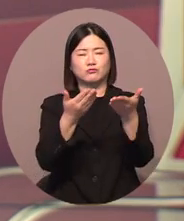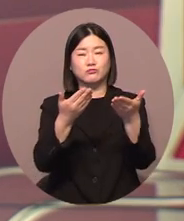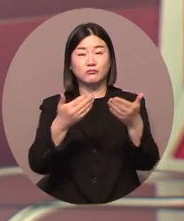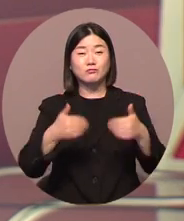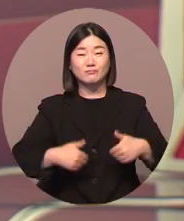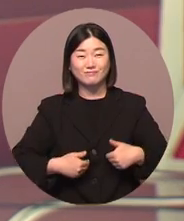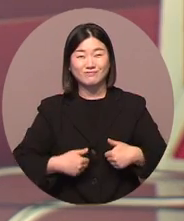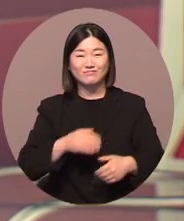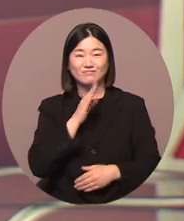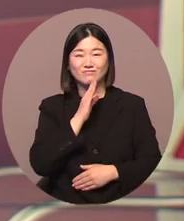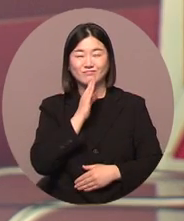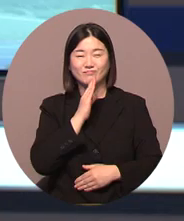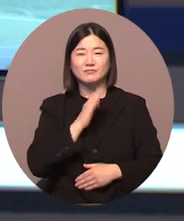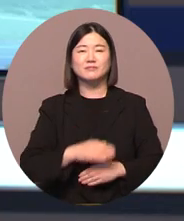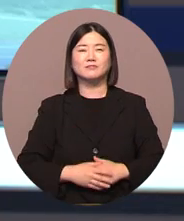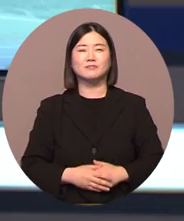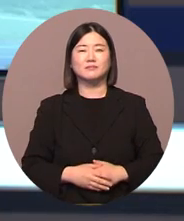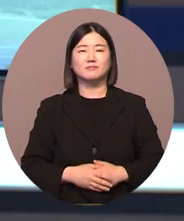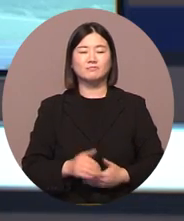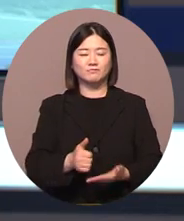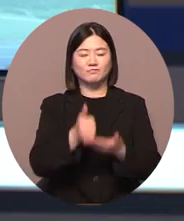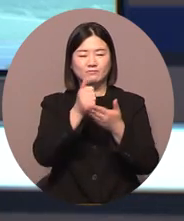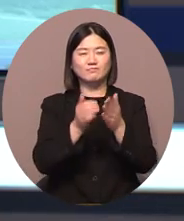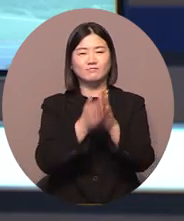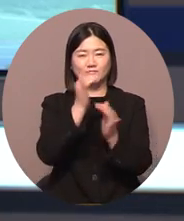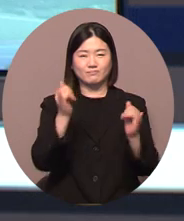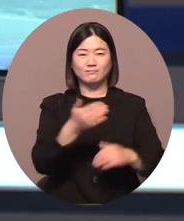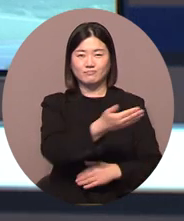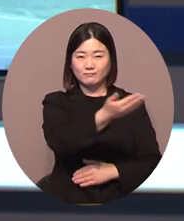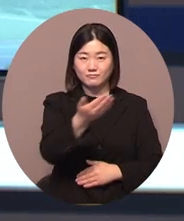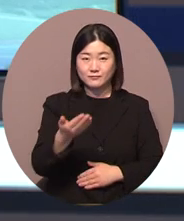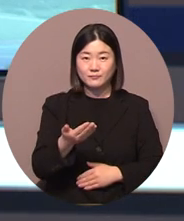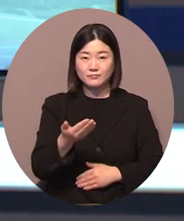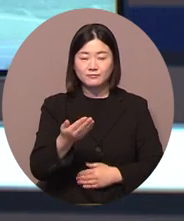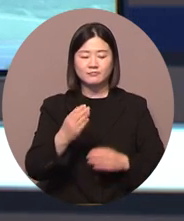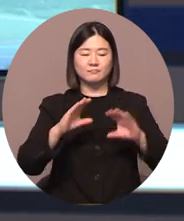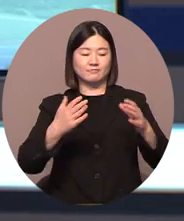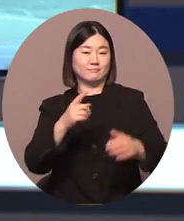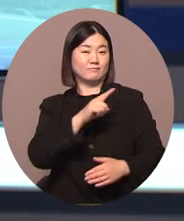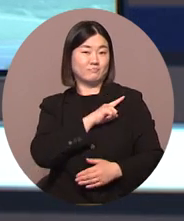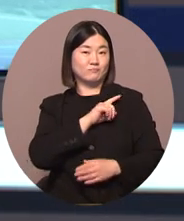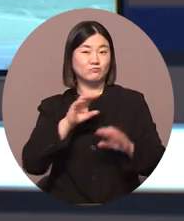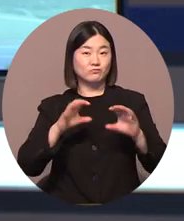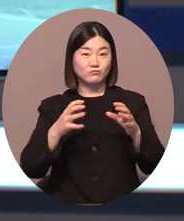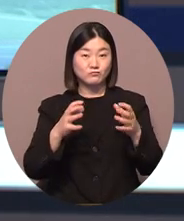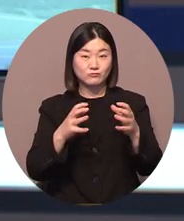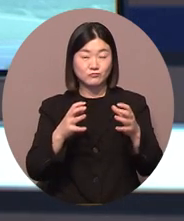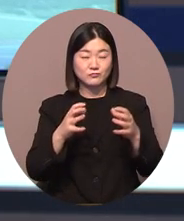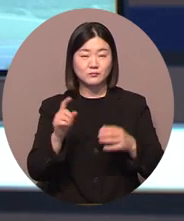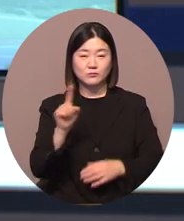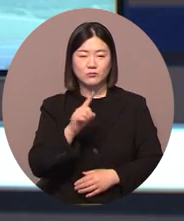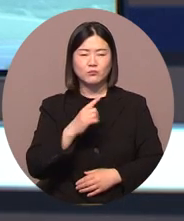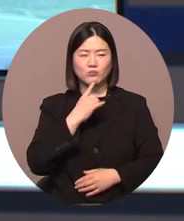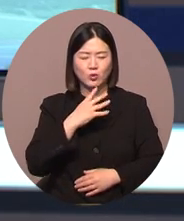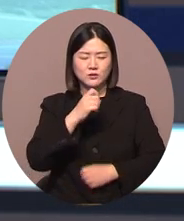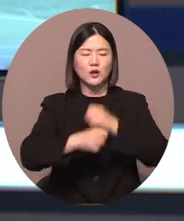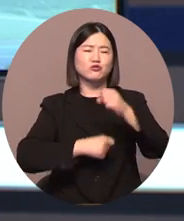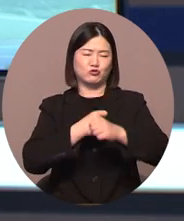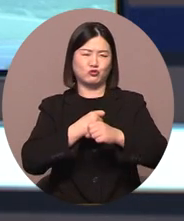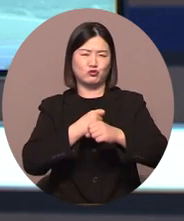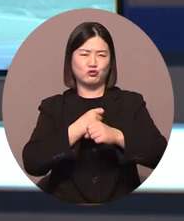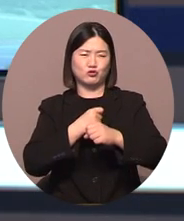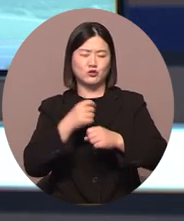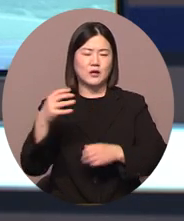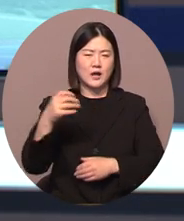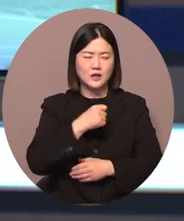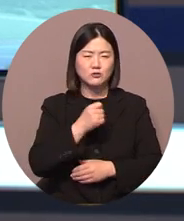하지 않겠습니까 존경하는 시민여러분 세계인 국가들은 오지주